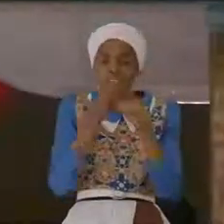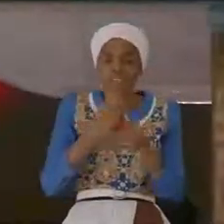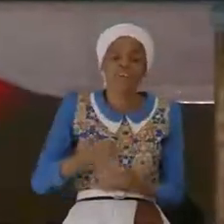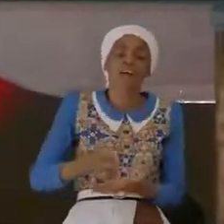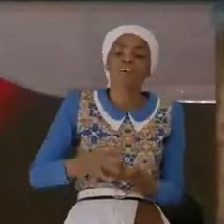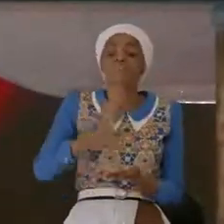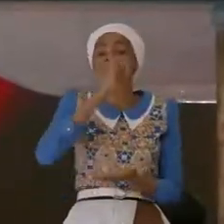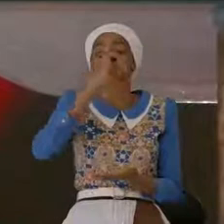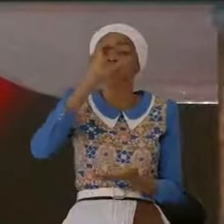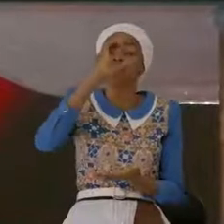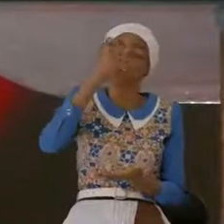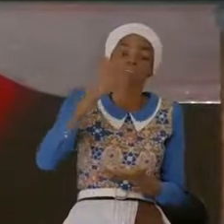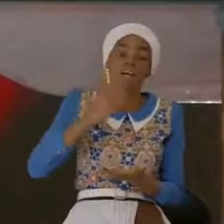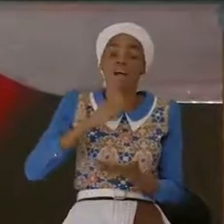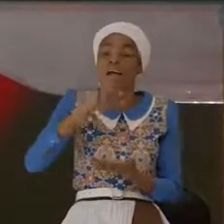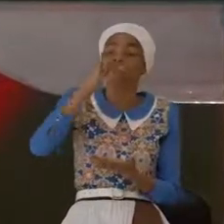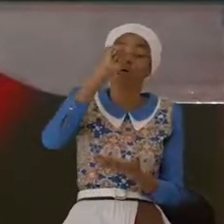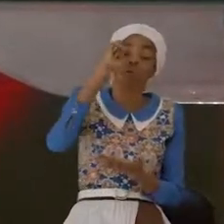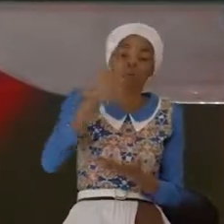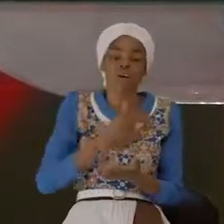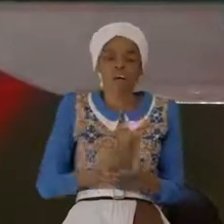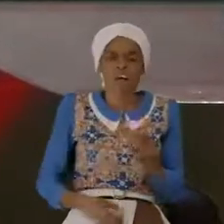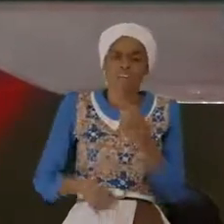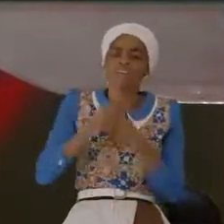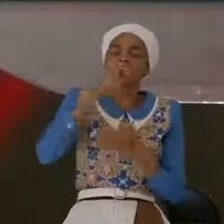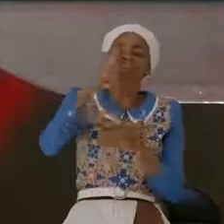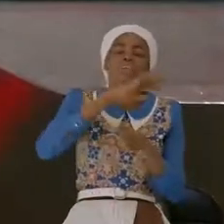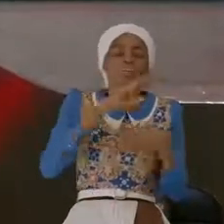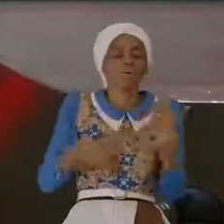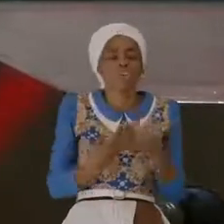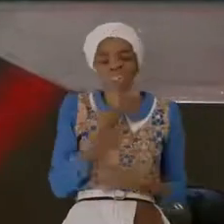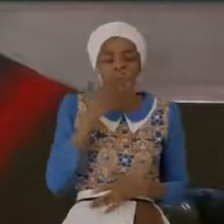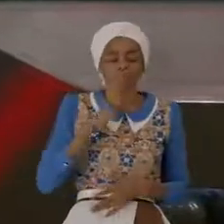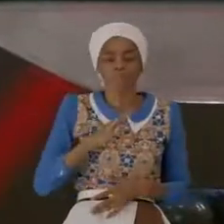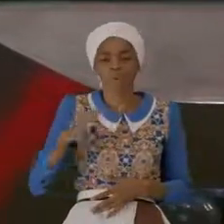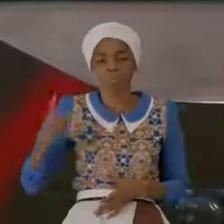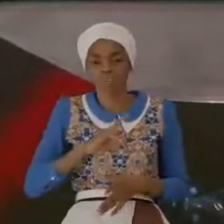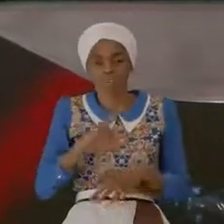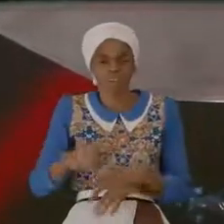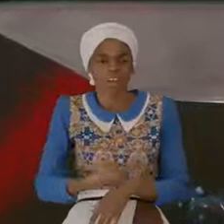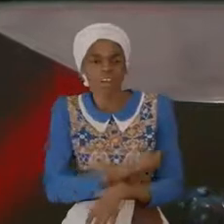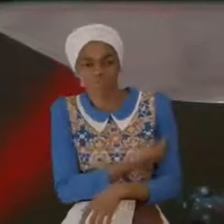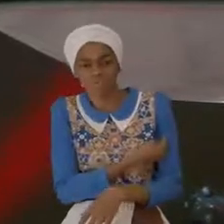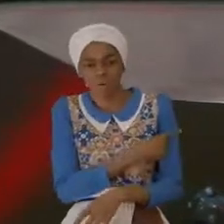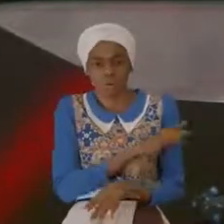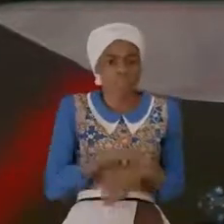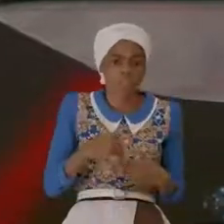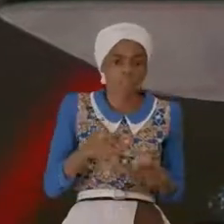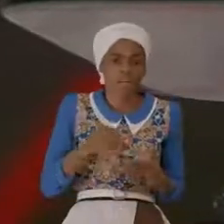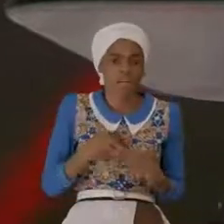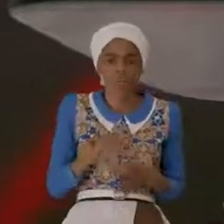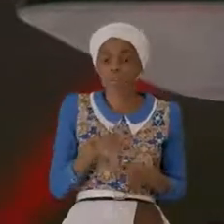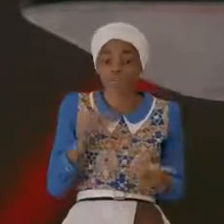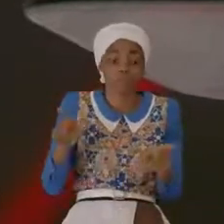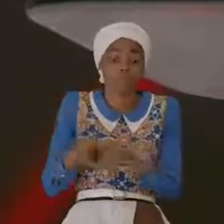leur alcool, et tu bois les choses mauvaises qu'ils boivent, et tu es les stimulants, tu